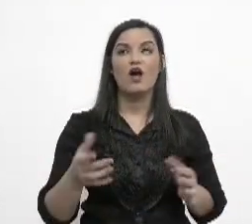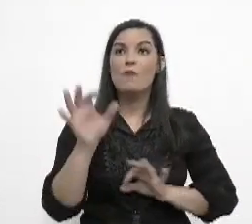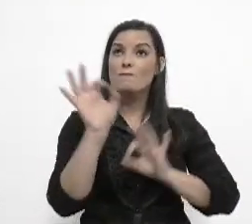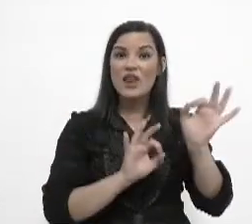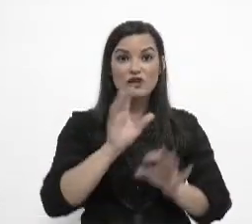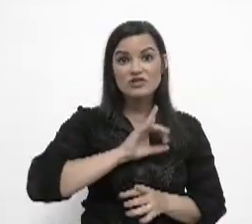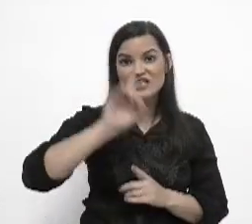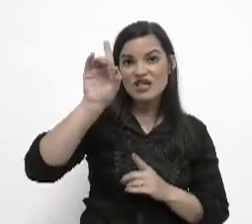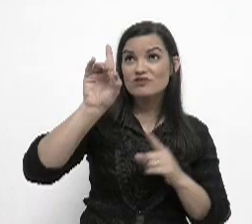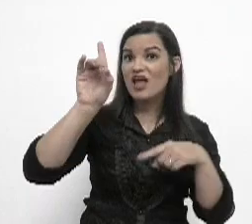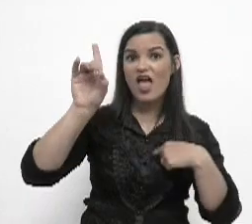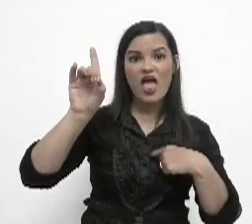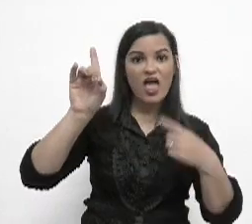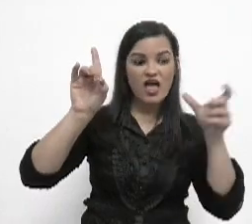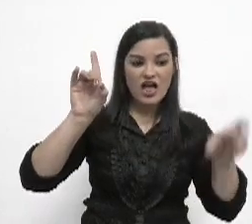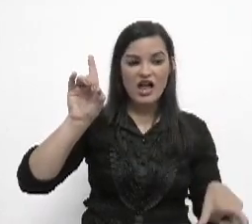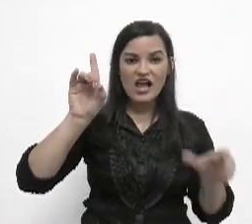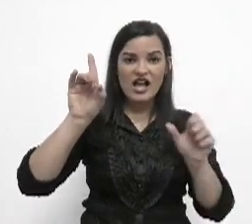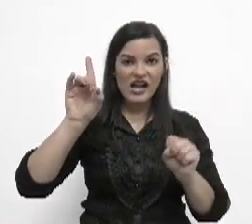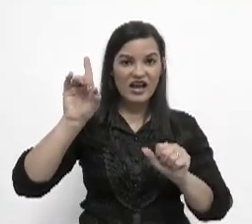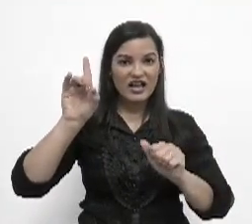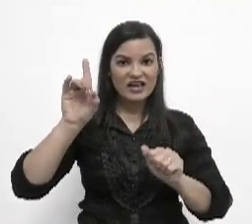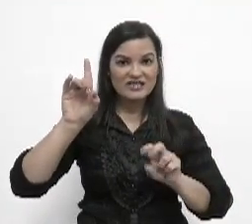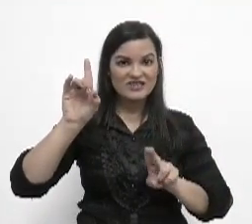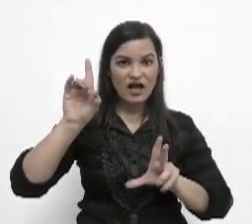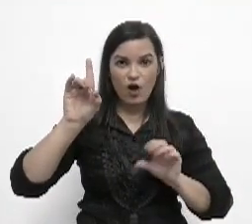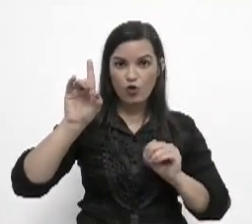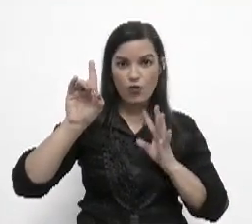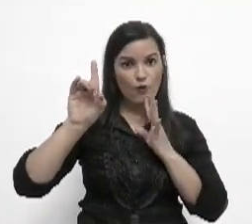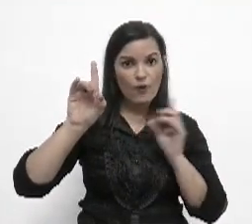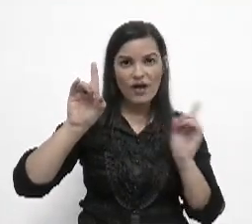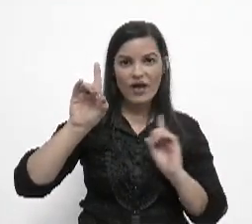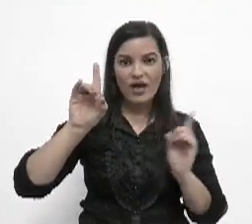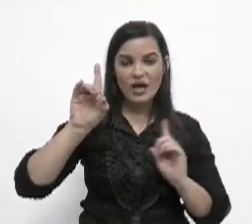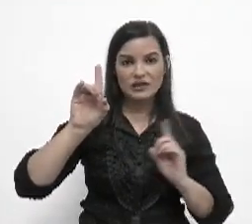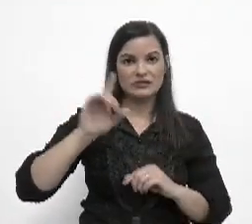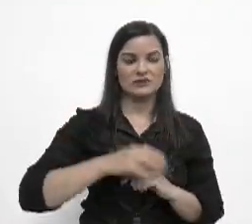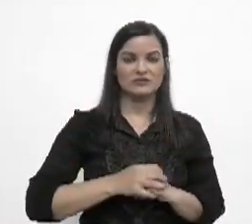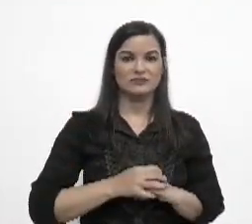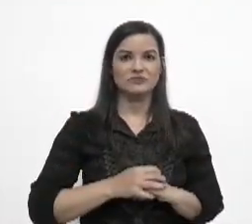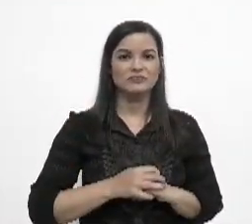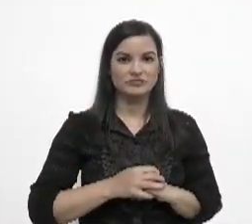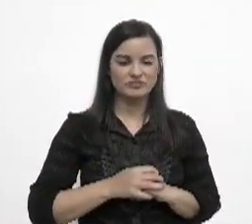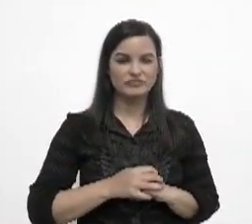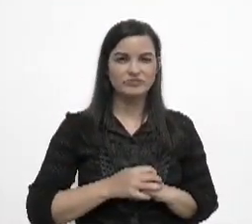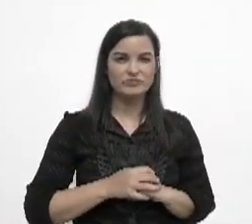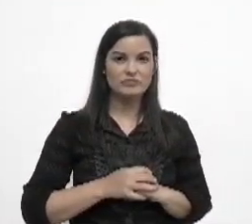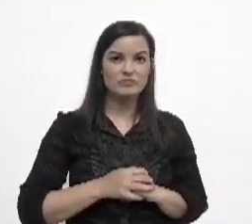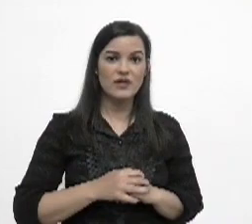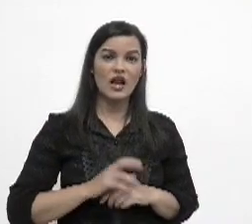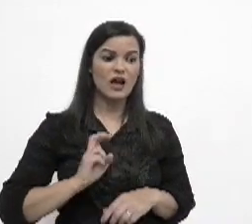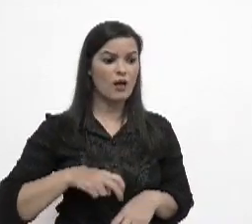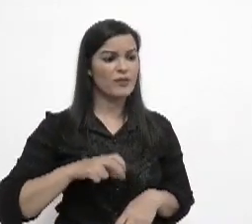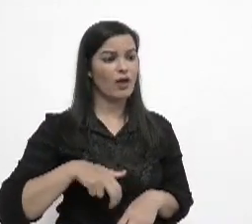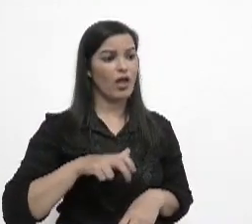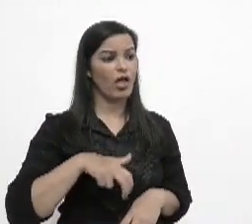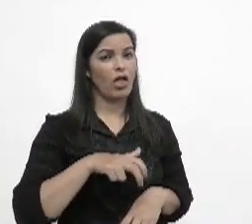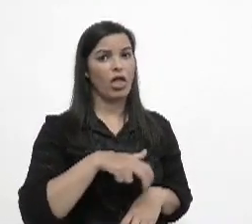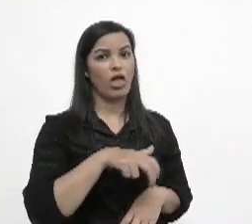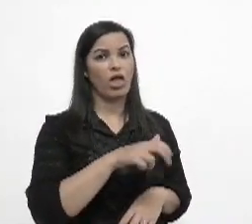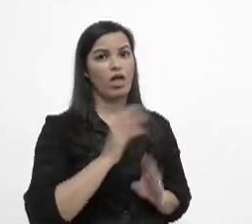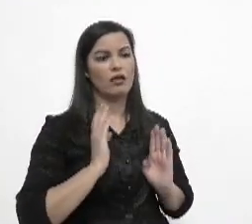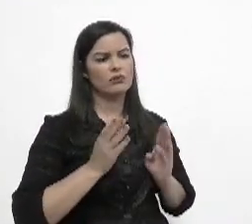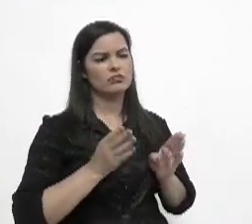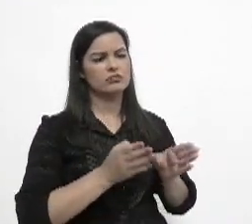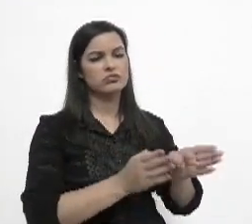예수를 핍박하기 위해 걸음을 E 걸었습니다. assim ele estava caminhando para Damasco para perseguir os cristãos. 그런 예수의 눈을 사울의 눈을